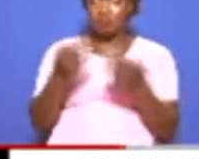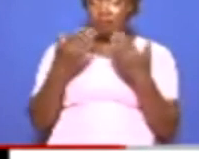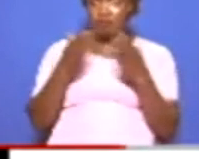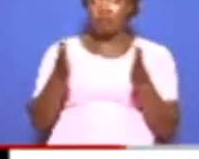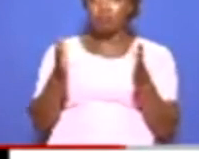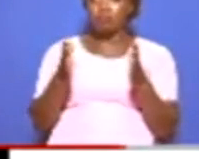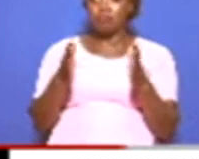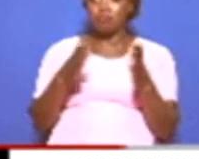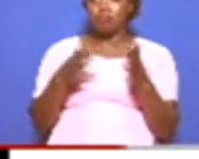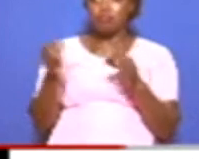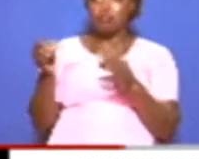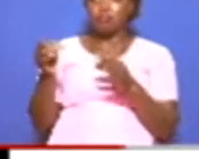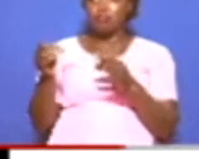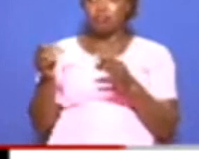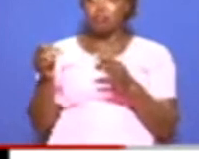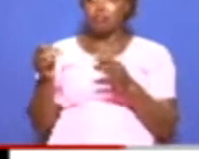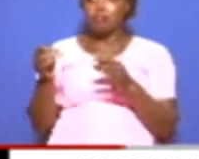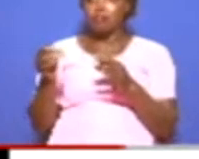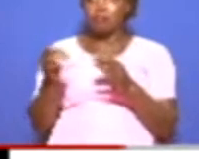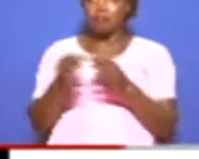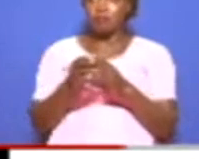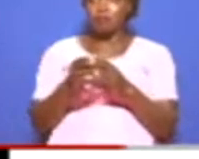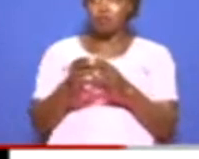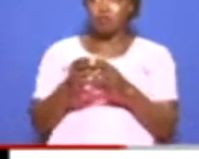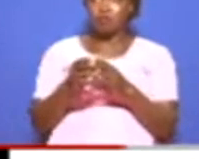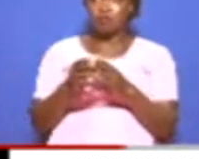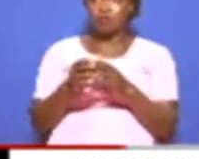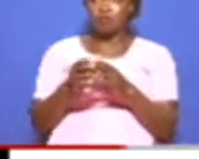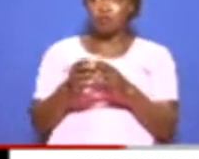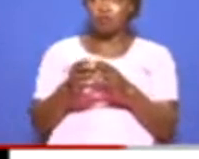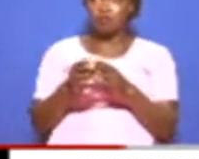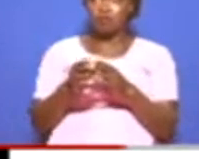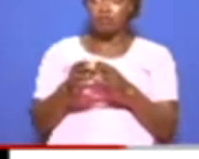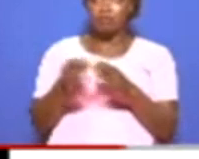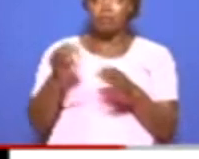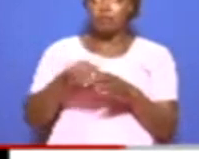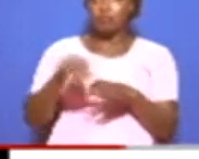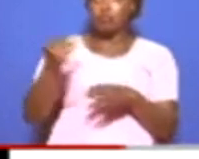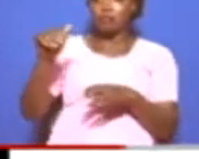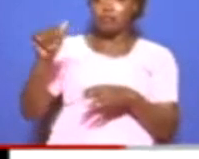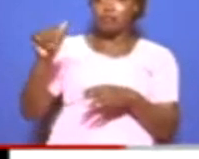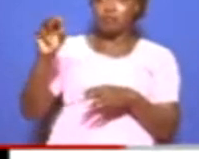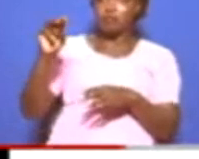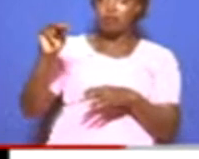nikaenda nikasomea ndege moja ambayo inatengenezwa nchini Amsterdam.